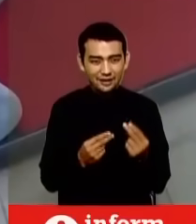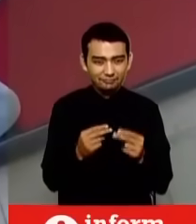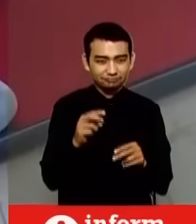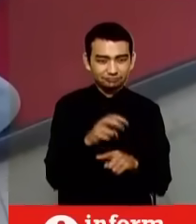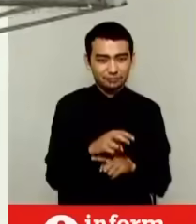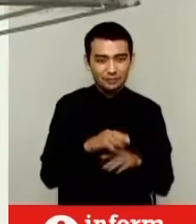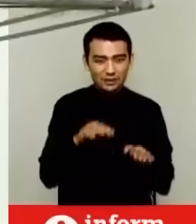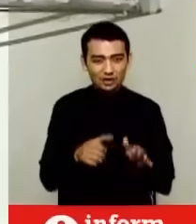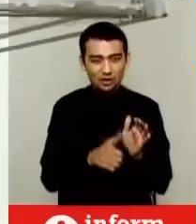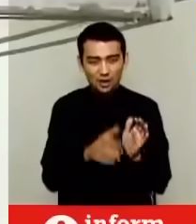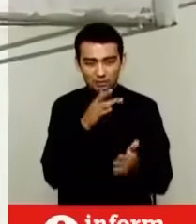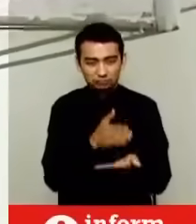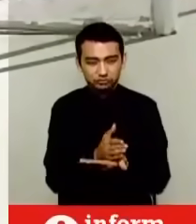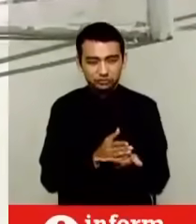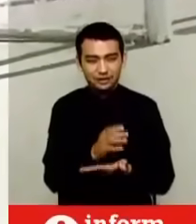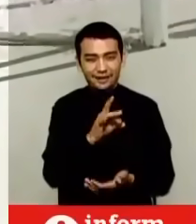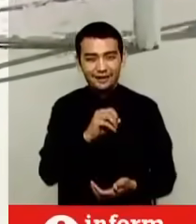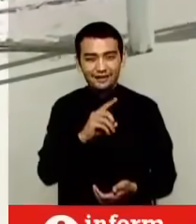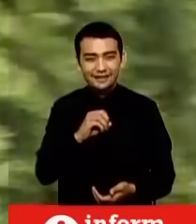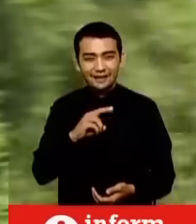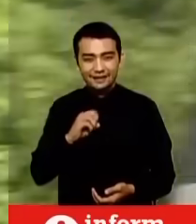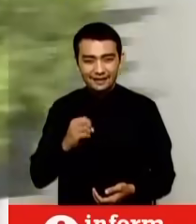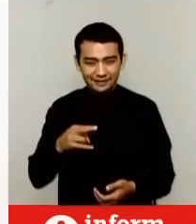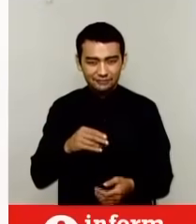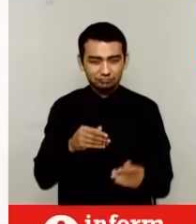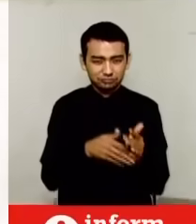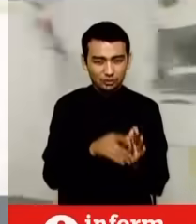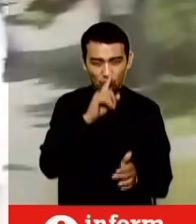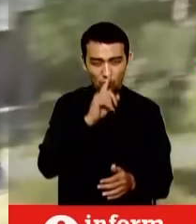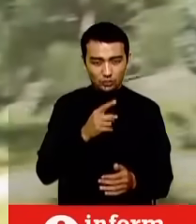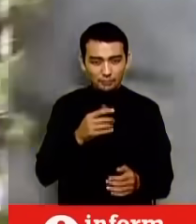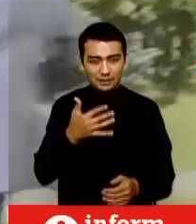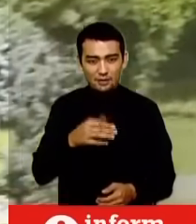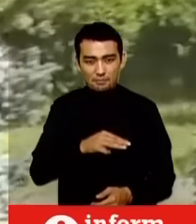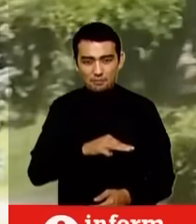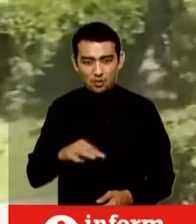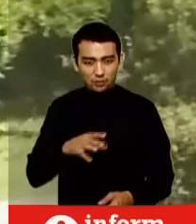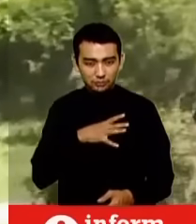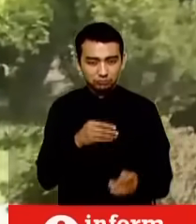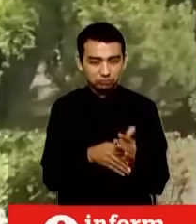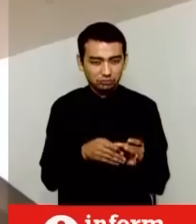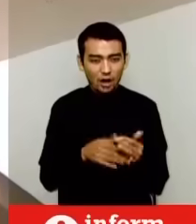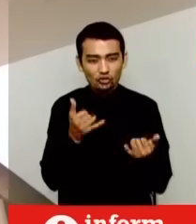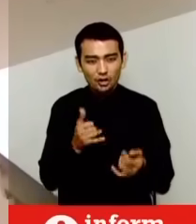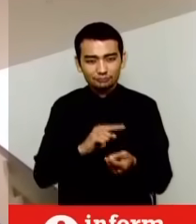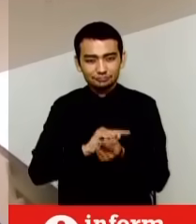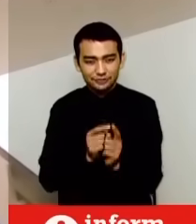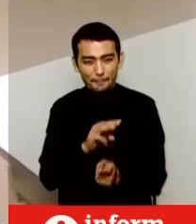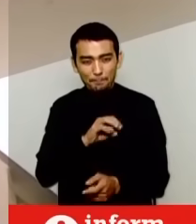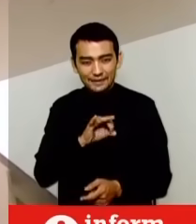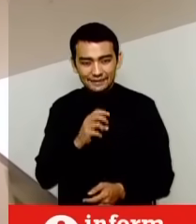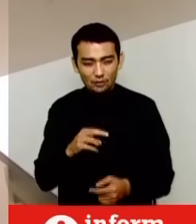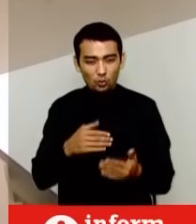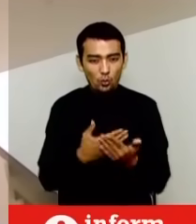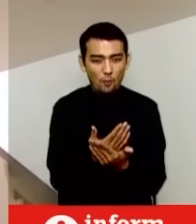басқарған азаматтарға қызмет еткен резиденцияны күтіп ұстауға жылына 50 миллион теңгеге жуық қаржы кететін. Енді миссиясы өзгерген мекеме